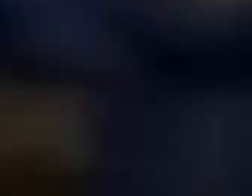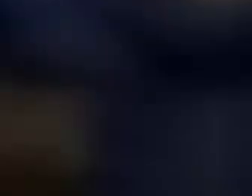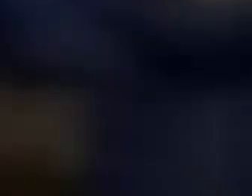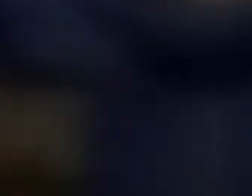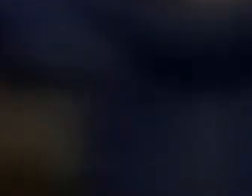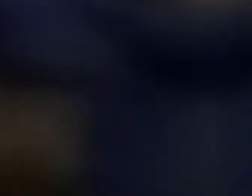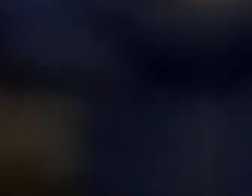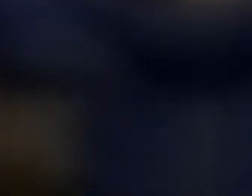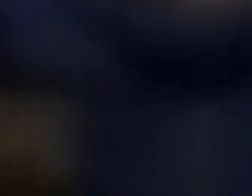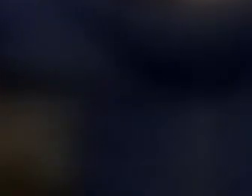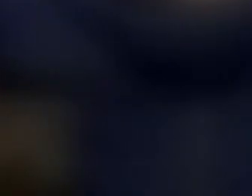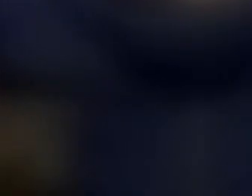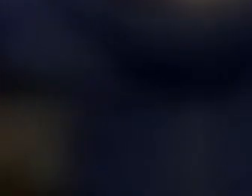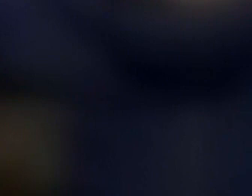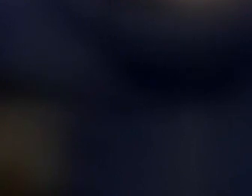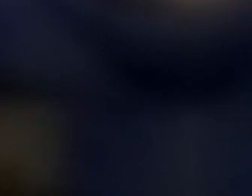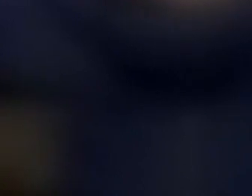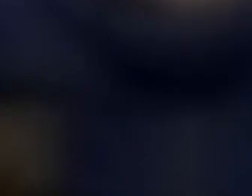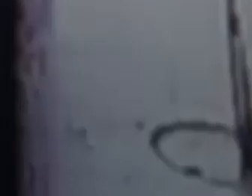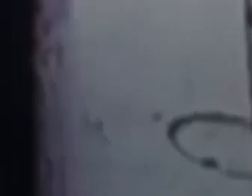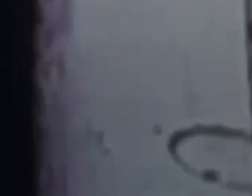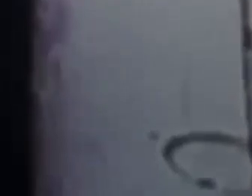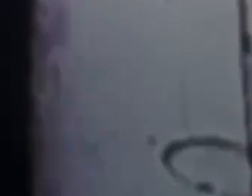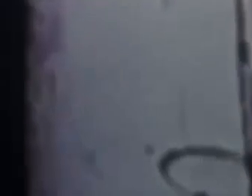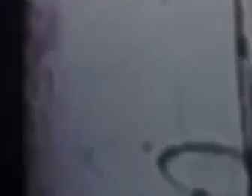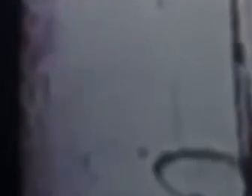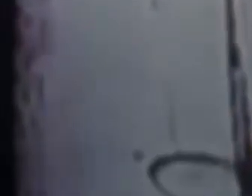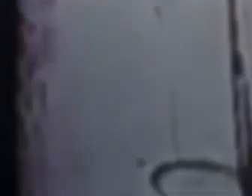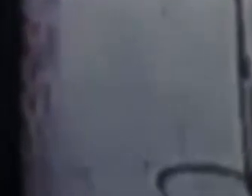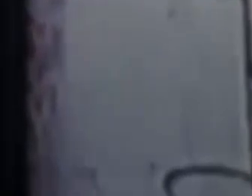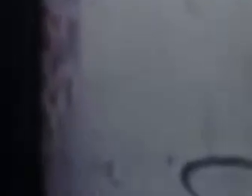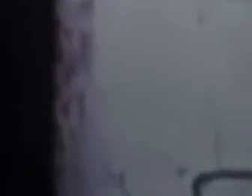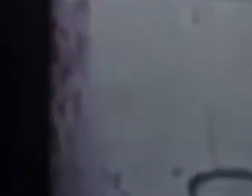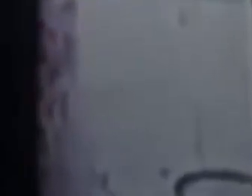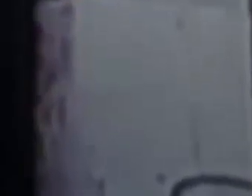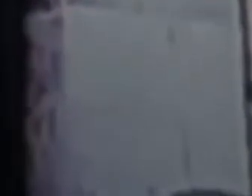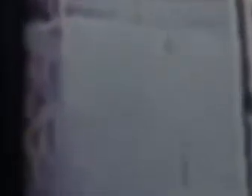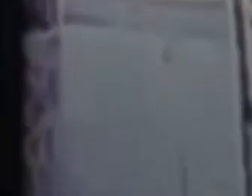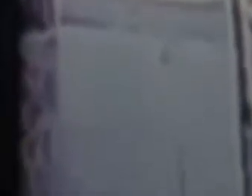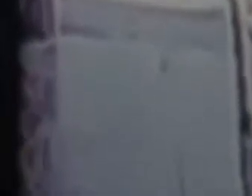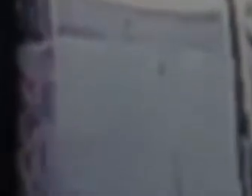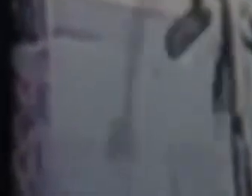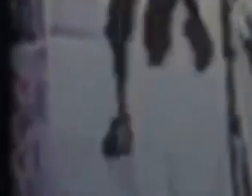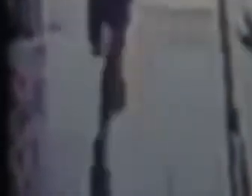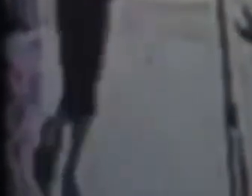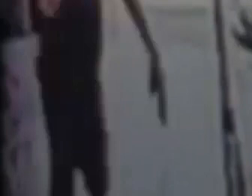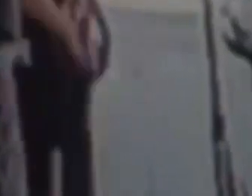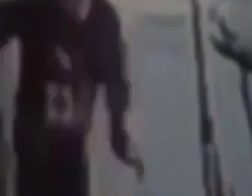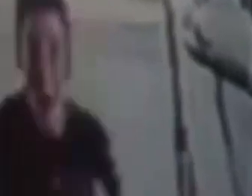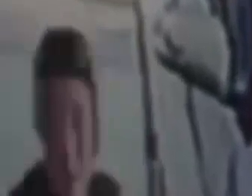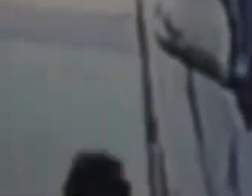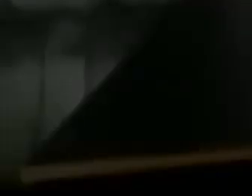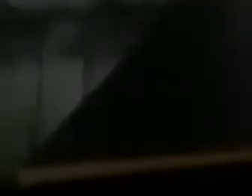nervous. פרשת חטיפת הילד, המשטרה עדיין לא יתרה את בן השבע שנחטף